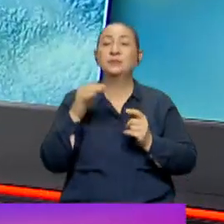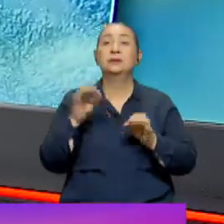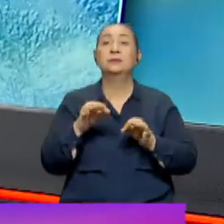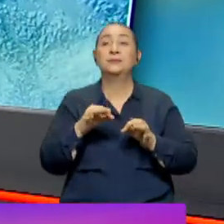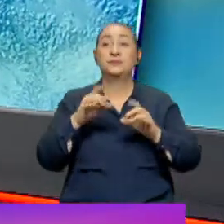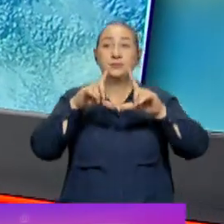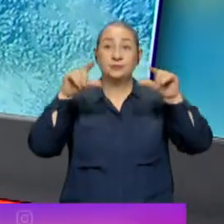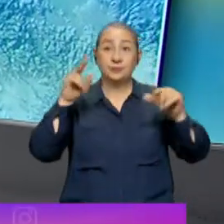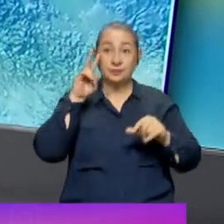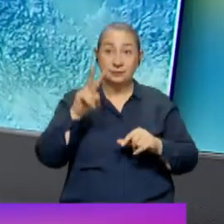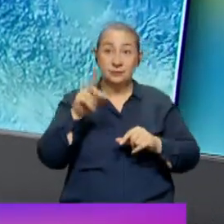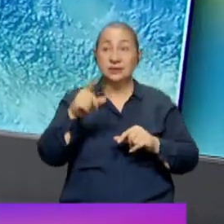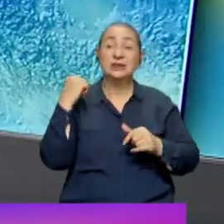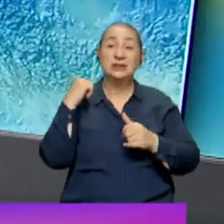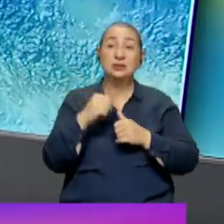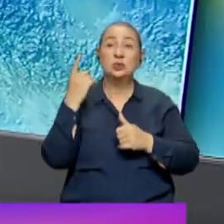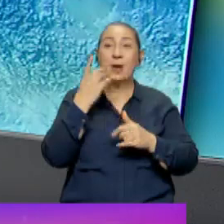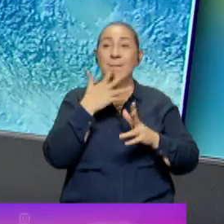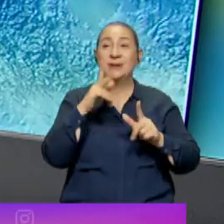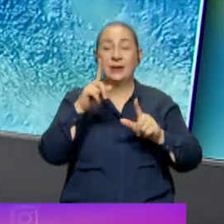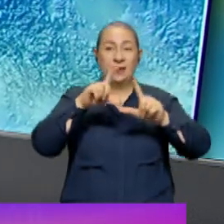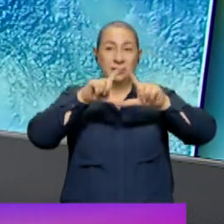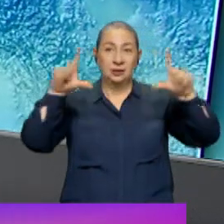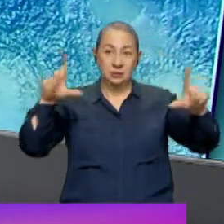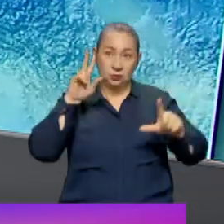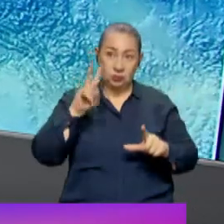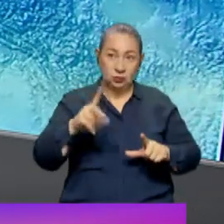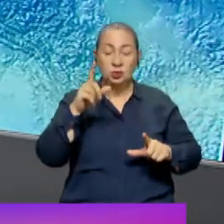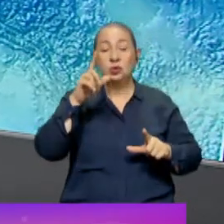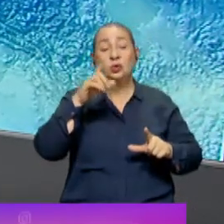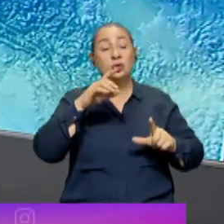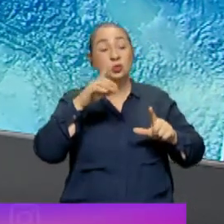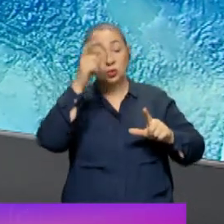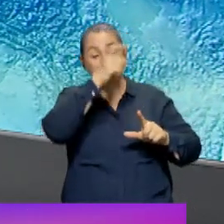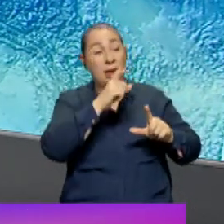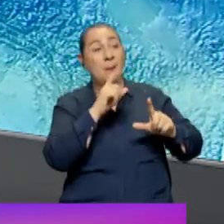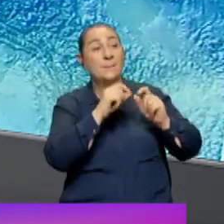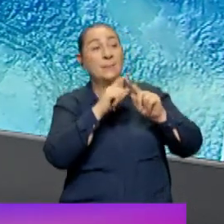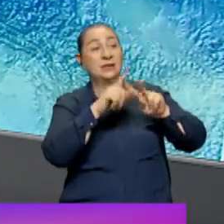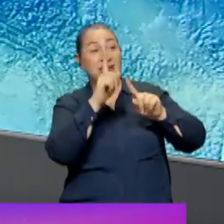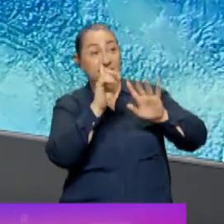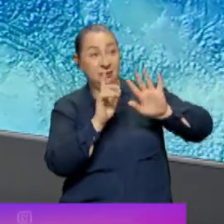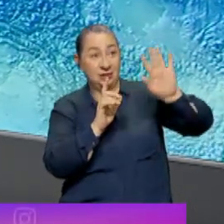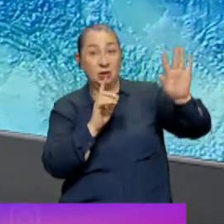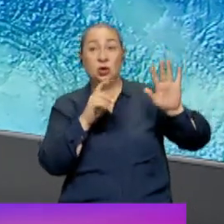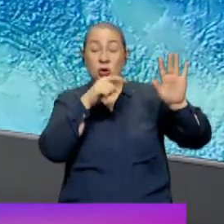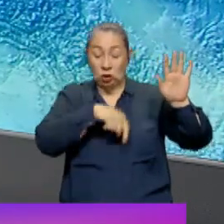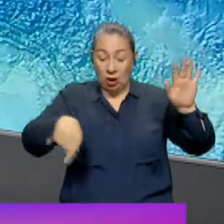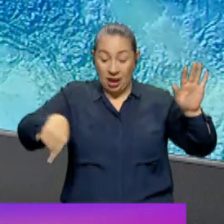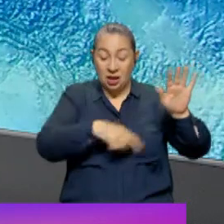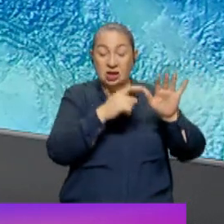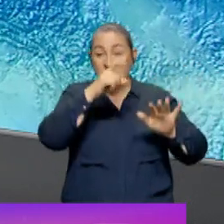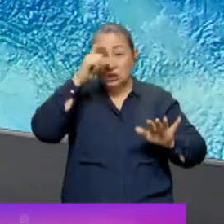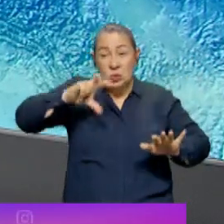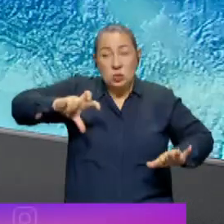Şimdi haritama baktığım zaman yine dünküne benzer bir tabloyla yurdun batısında ve güney hattında sıcaklıkların,